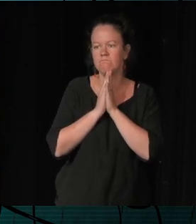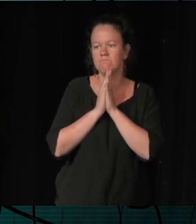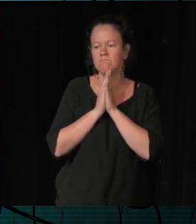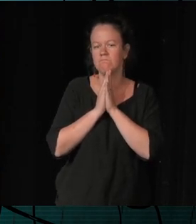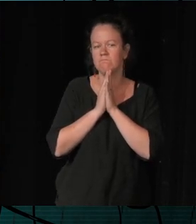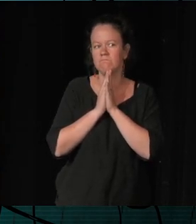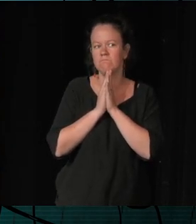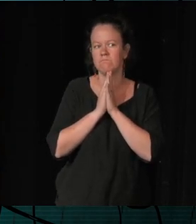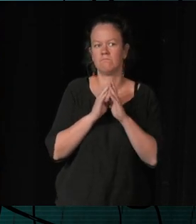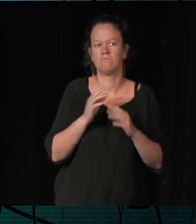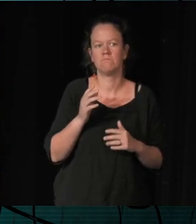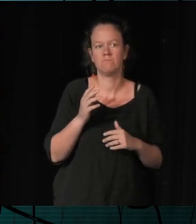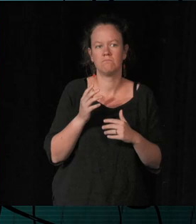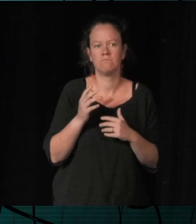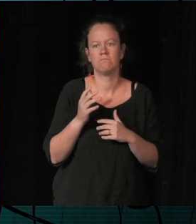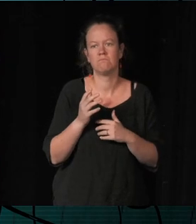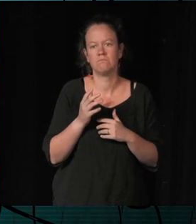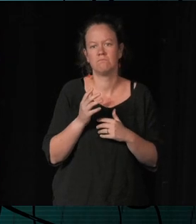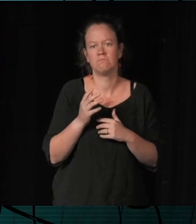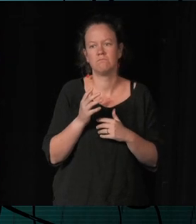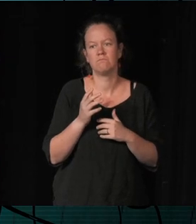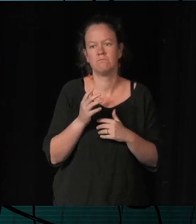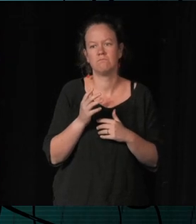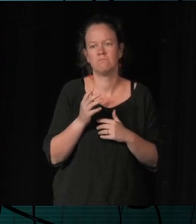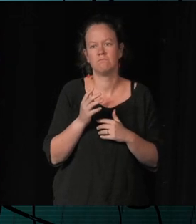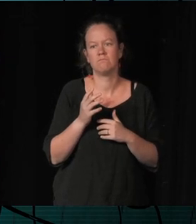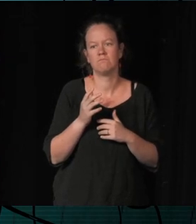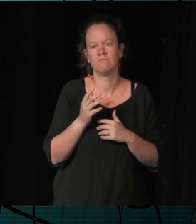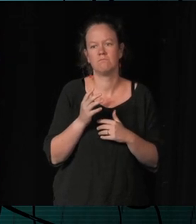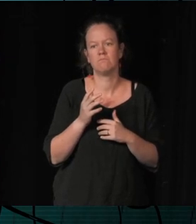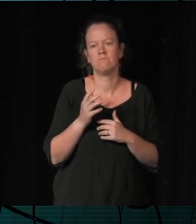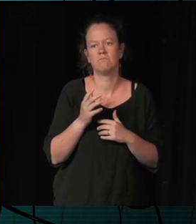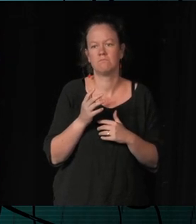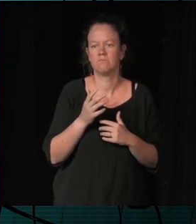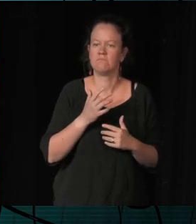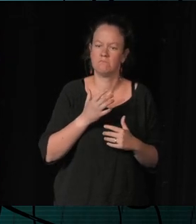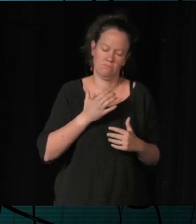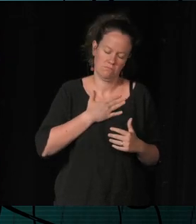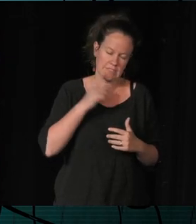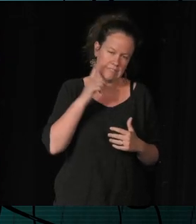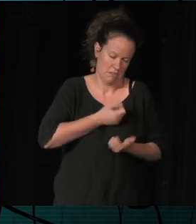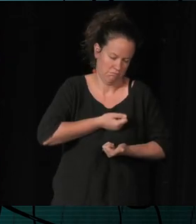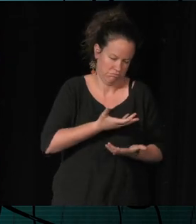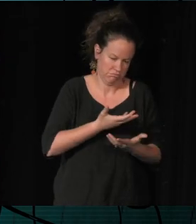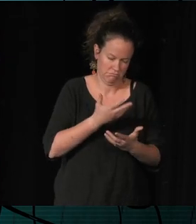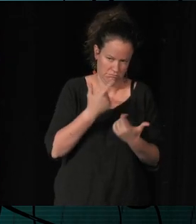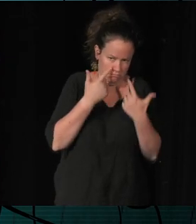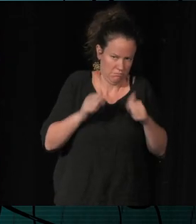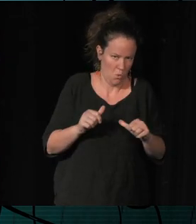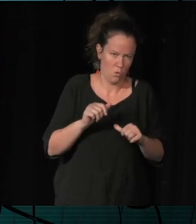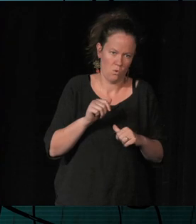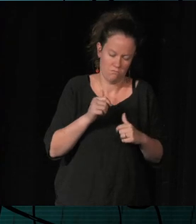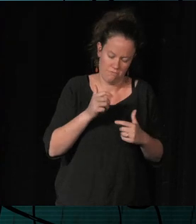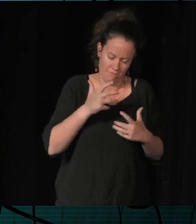en fait, c'est une question, j'ai envie d'aller au bout de même si vous voyez que ça m'affecte. J'ai envie d'aller au bout de mon point.